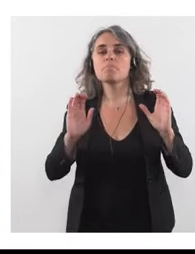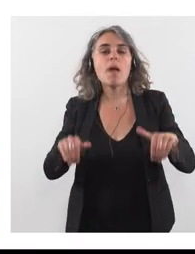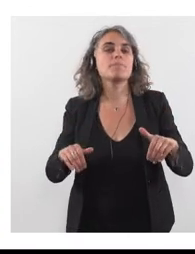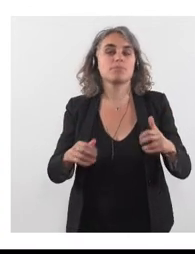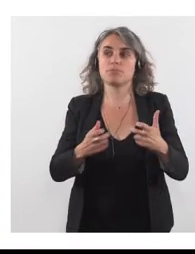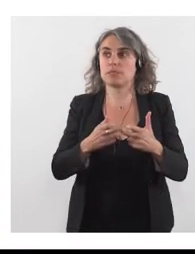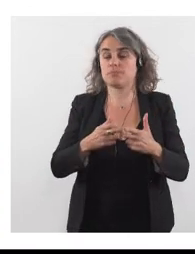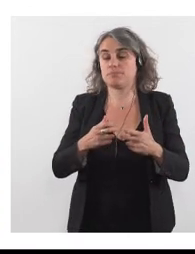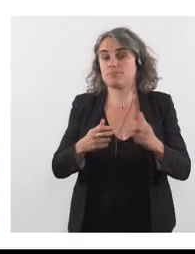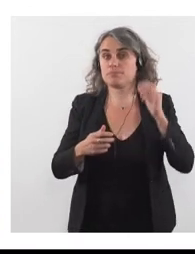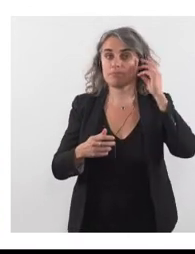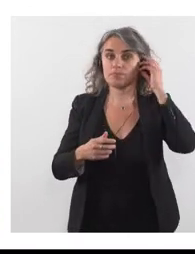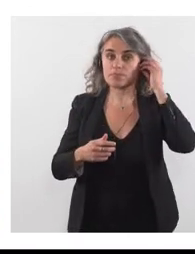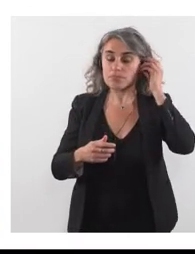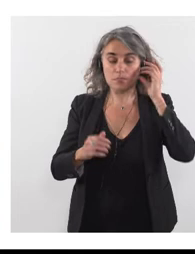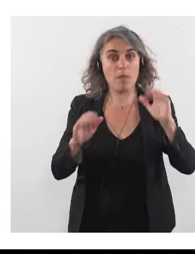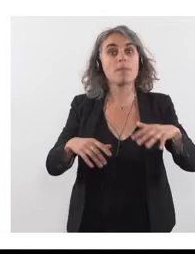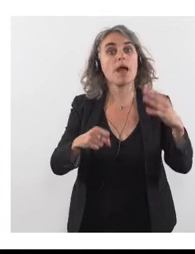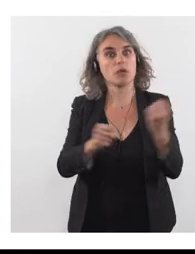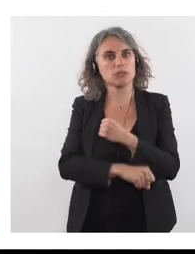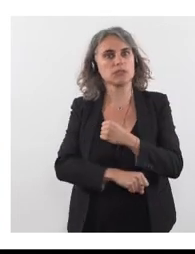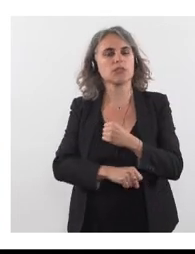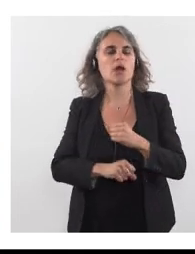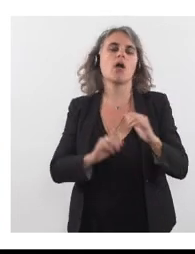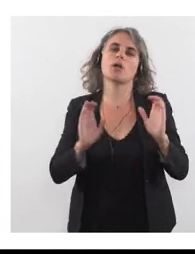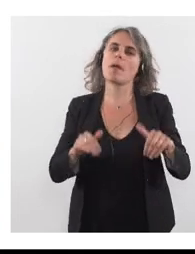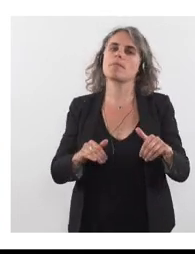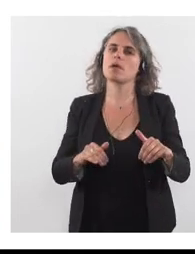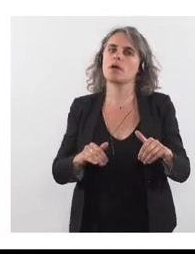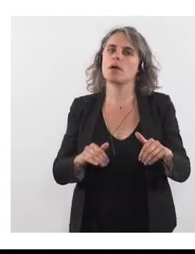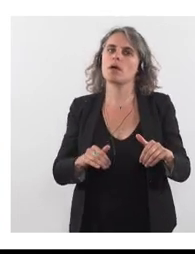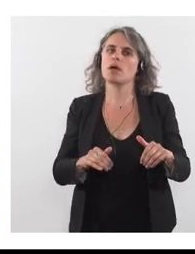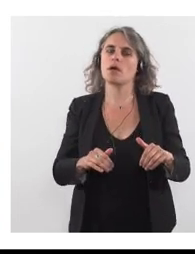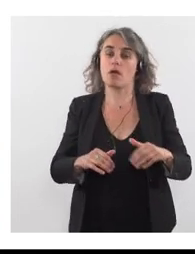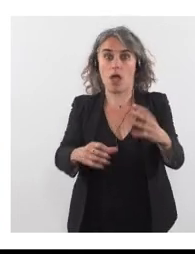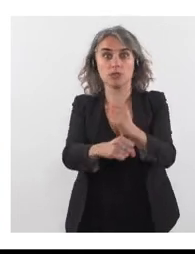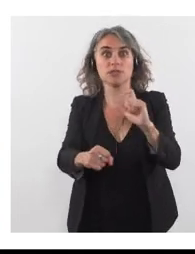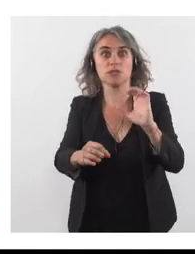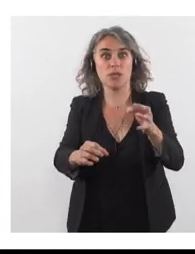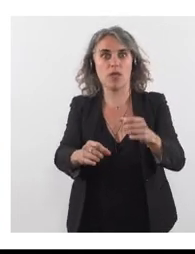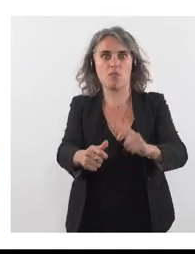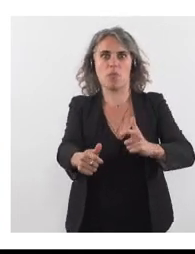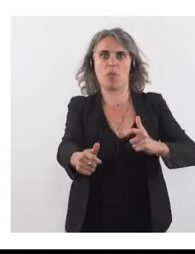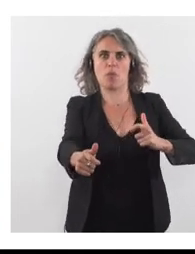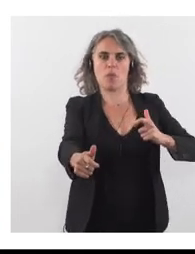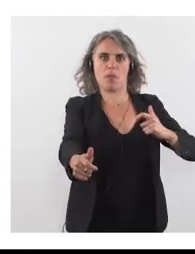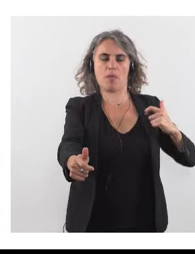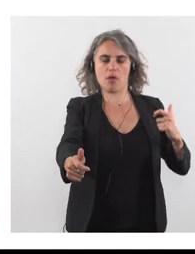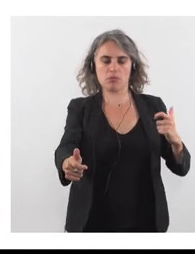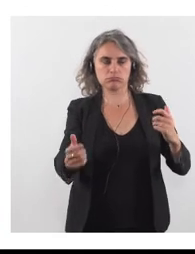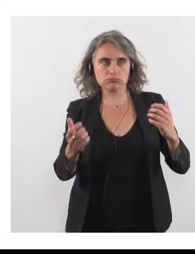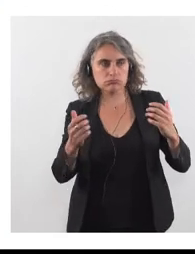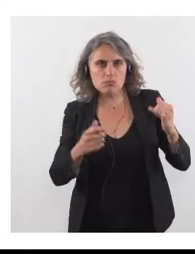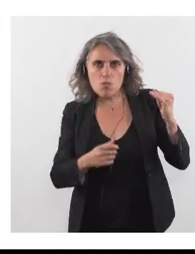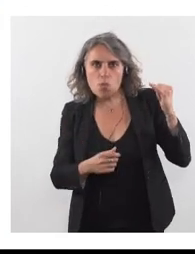terminer, par être successful, de prendre aussi la mesure du temps et des ressources qui sont mises